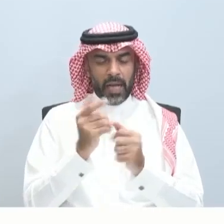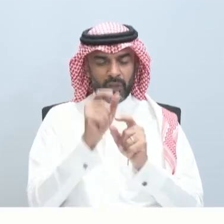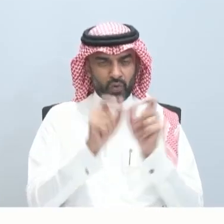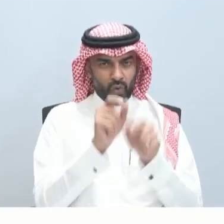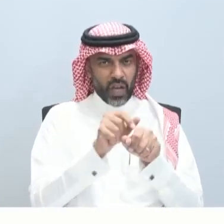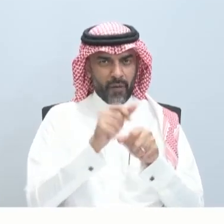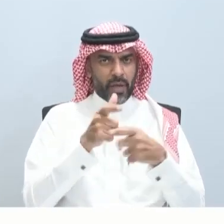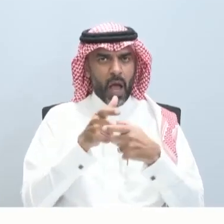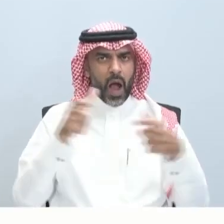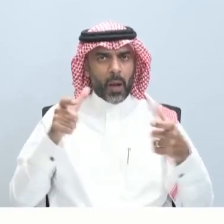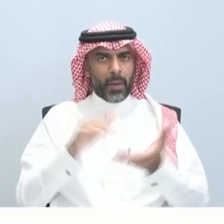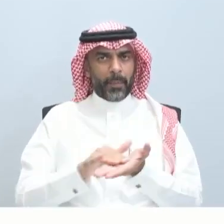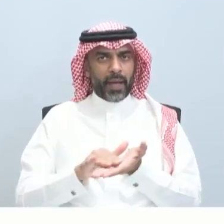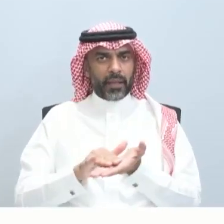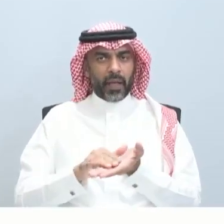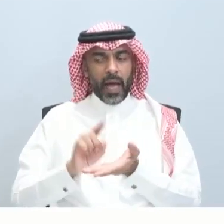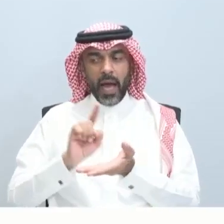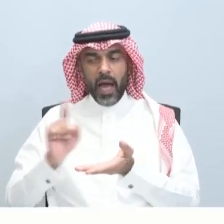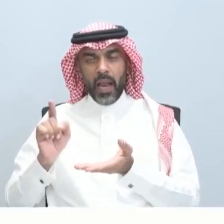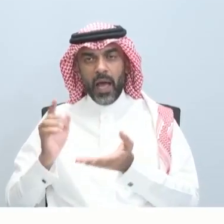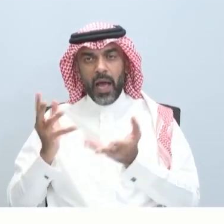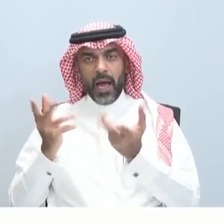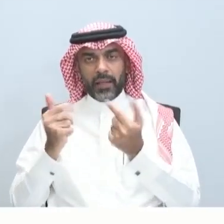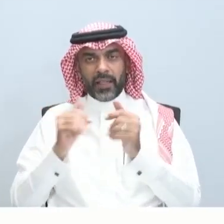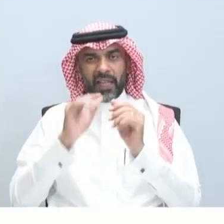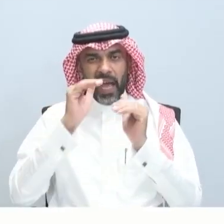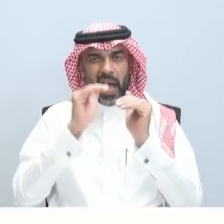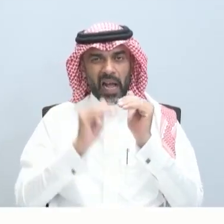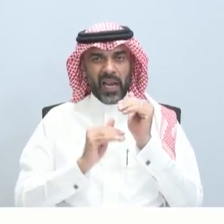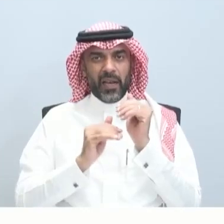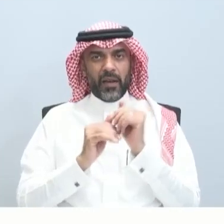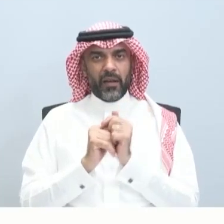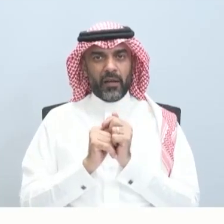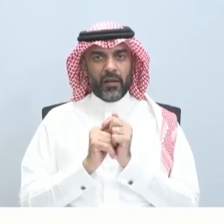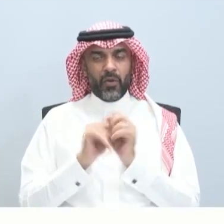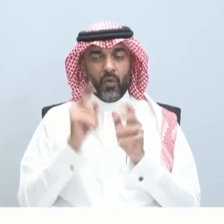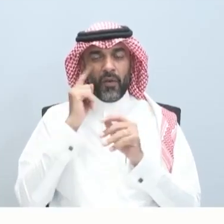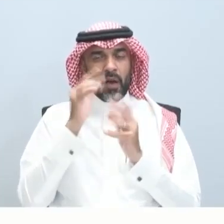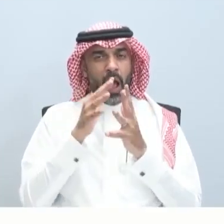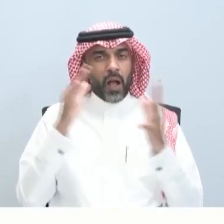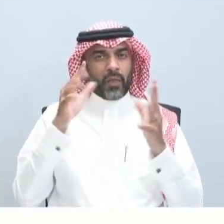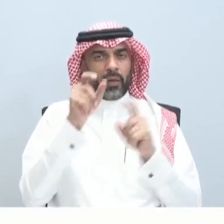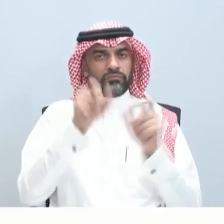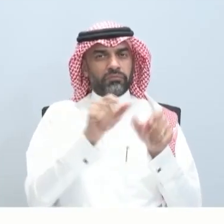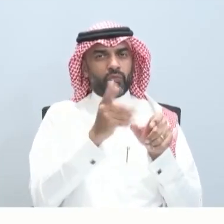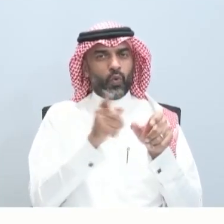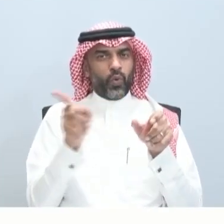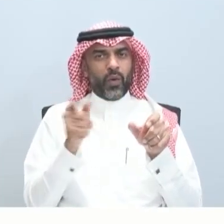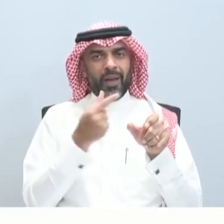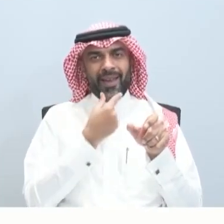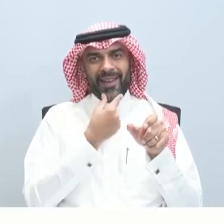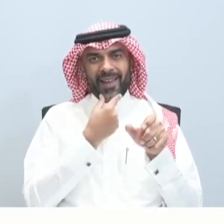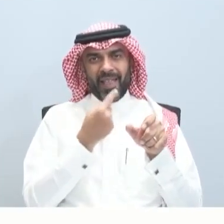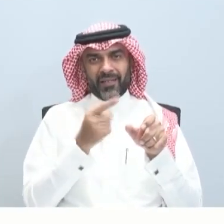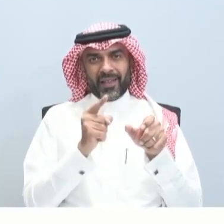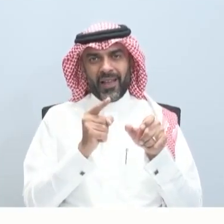في اكبر المناطق سكانا على عدد السكان في اقلها سكانا اقل اوافن اكثر سكان في منطقه